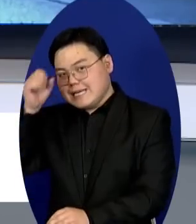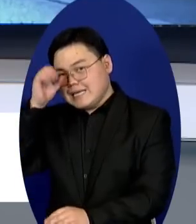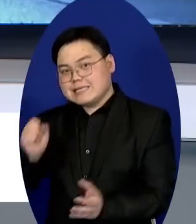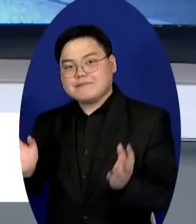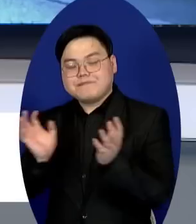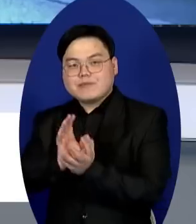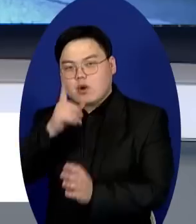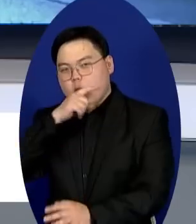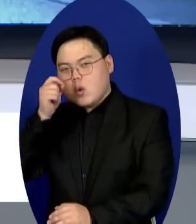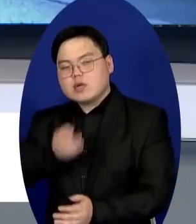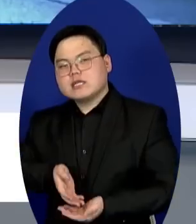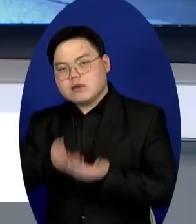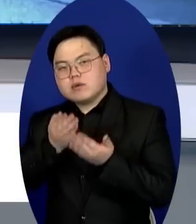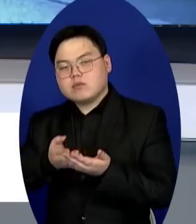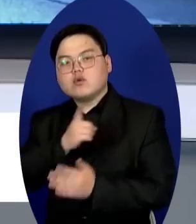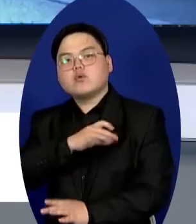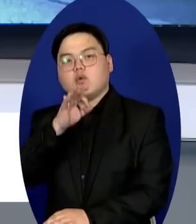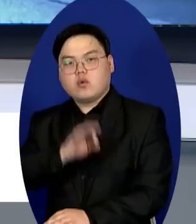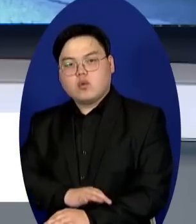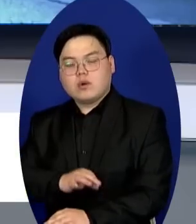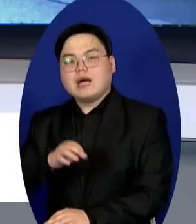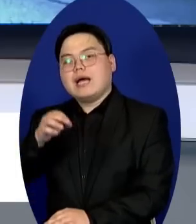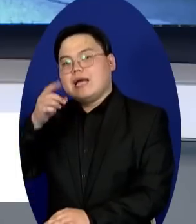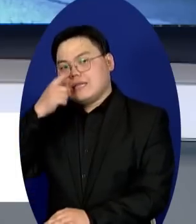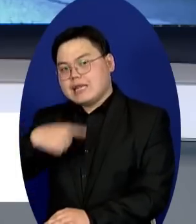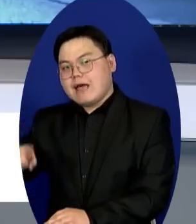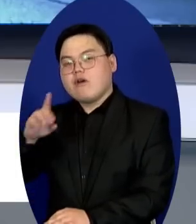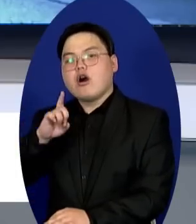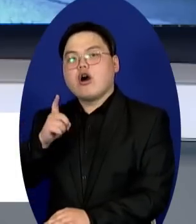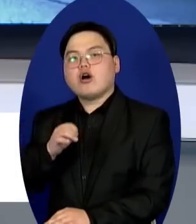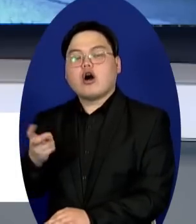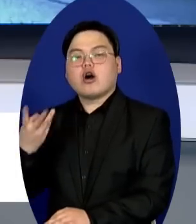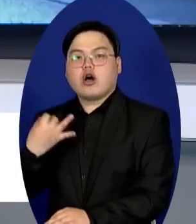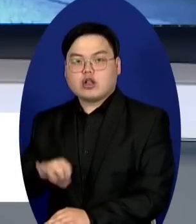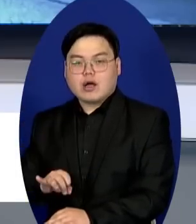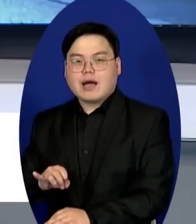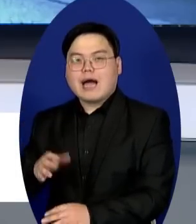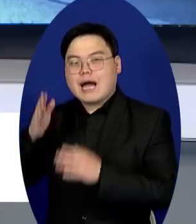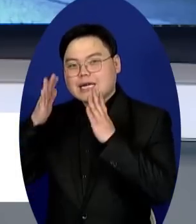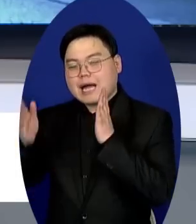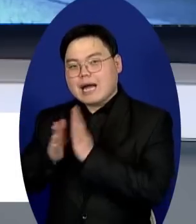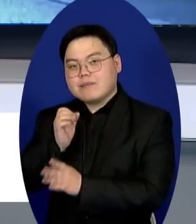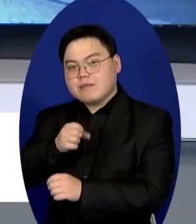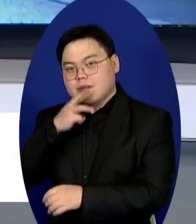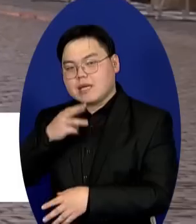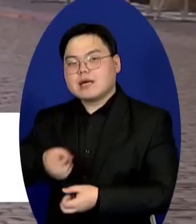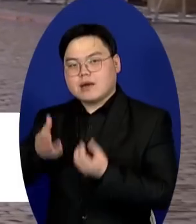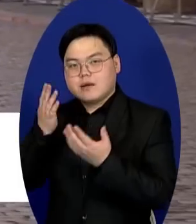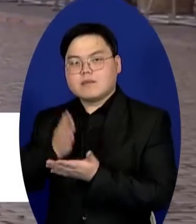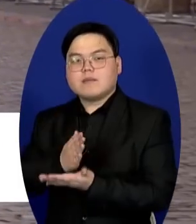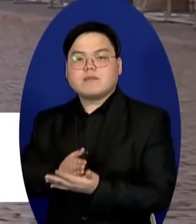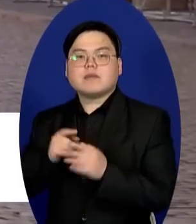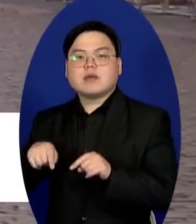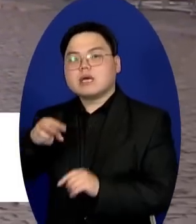бүрэн дүрэн дэмжихэ амлаж байна. Мөн 50-ны холдох Хятадын үйл ажиллагаанд холбогдох анхааруулгыг тэд хамтарсан мэдгэлдээ өгчээ.